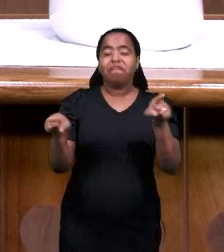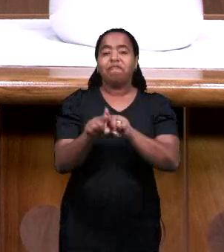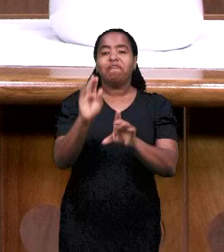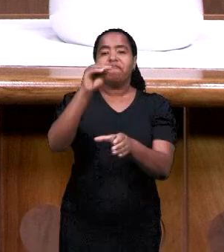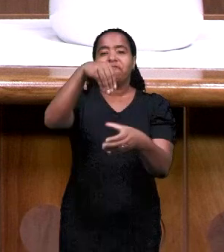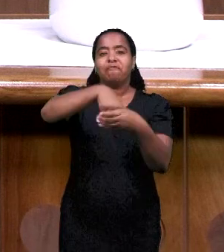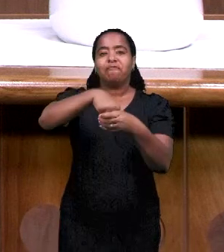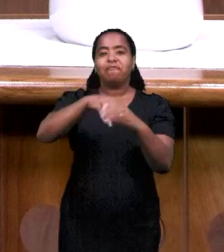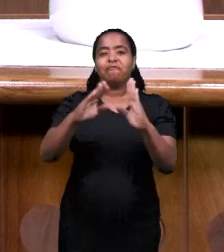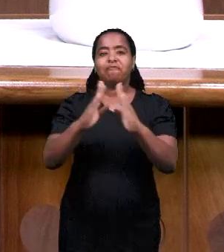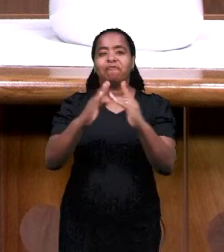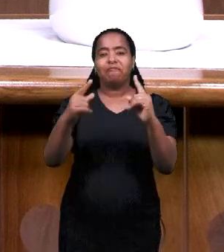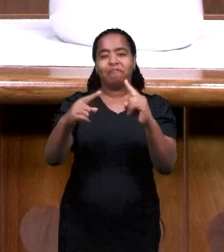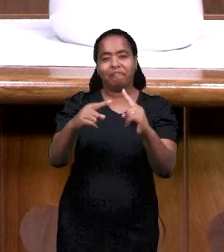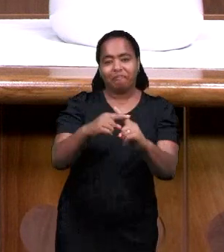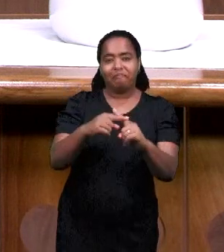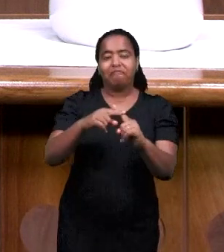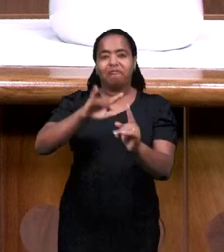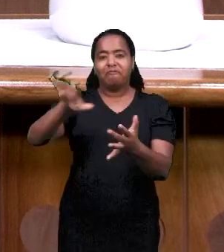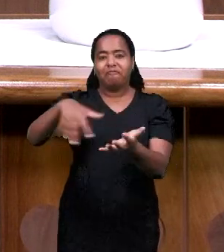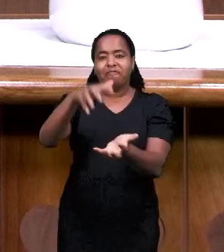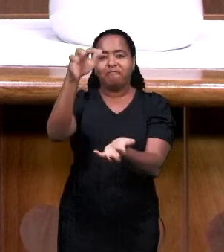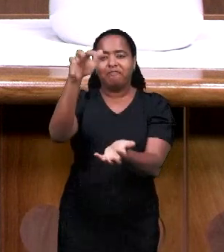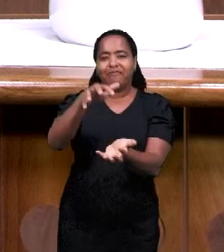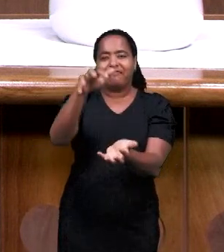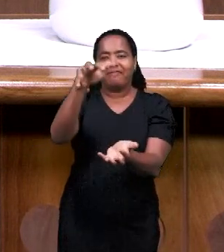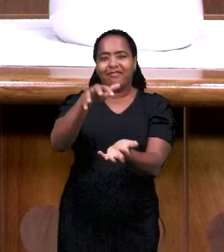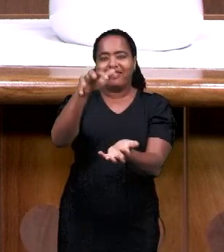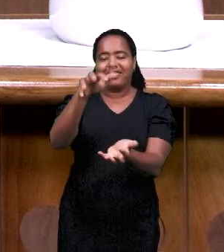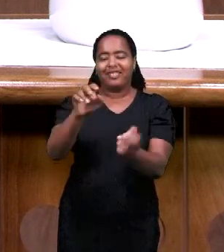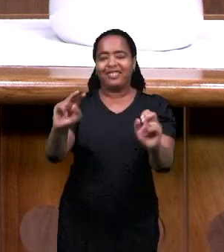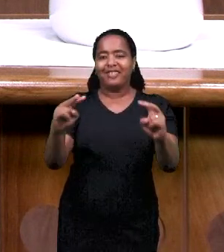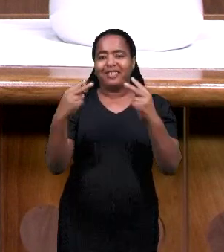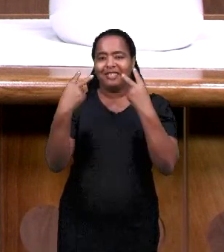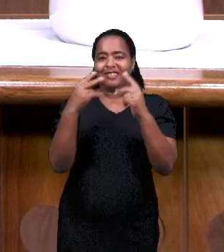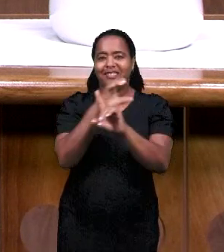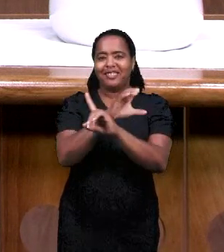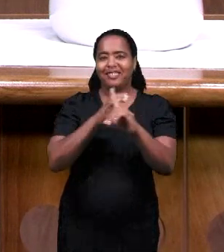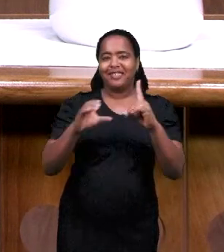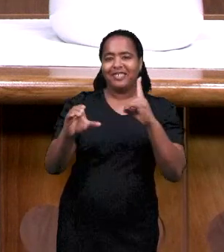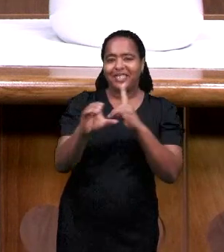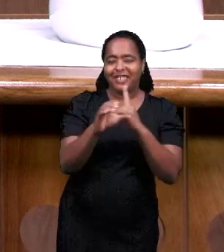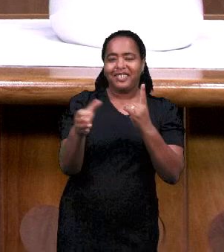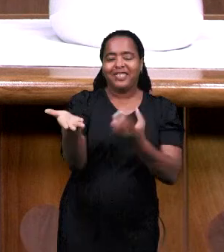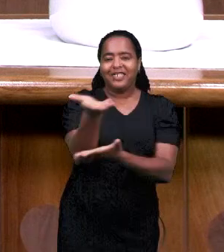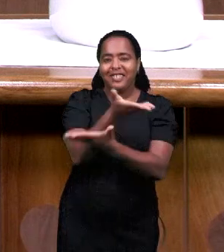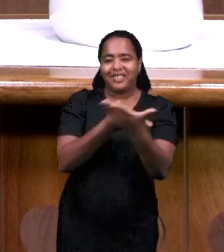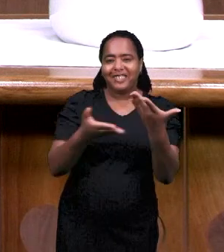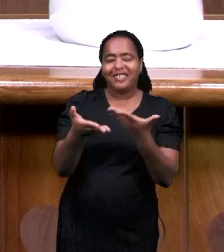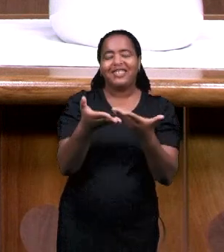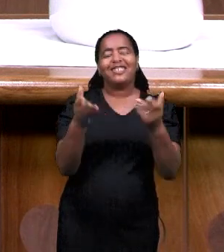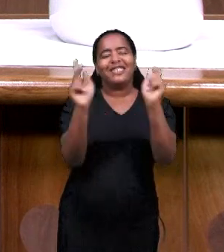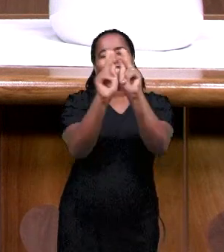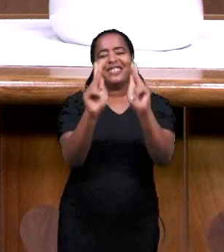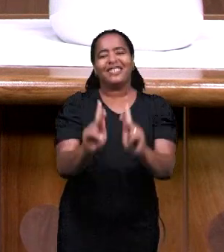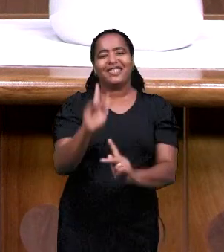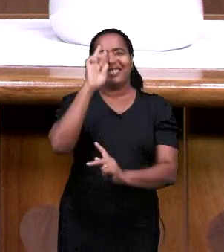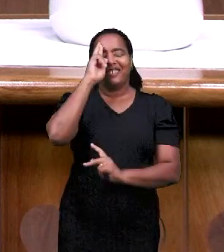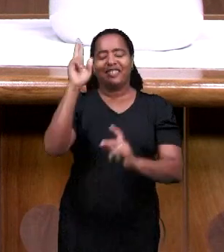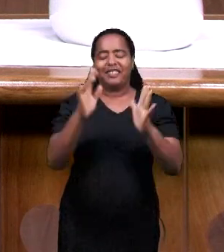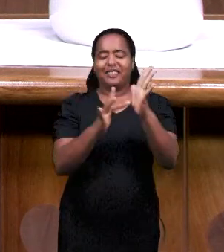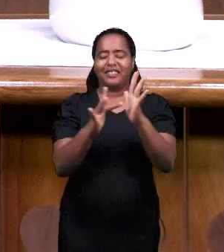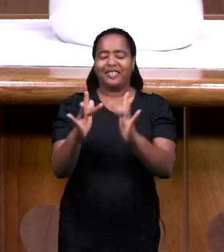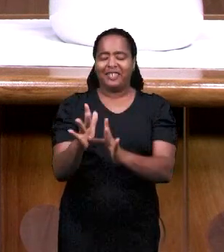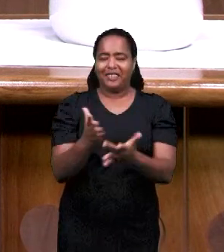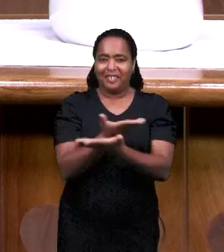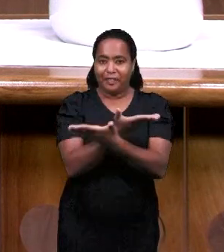sont en présentiel via satellite qui regardent cette vidéo. Je vous salue aussi dans la paix du Seigneur Jésus. Je vous invite